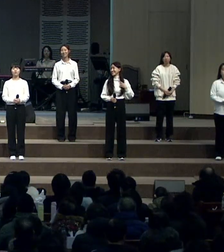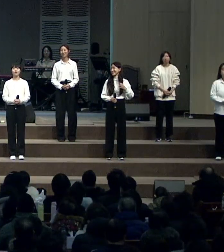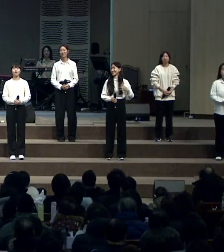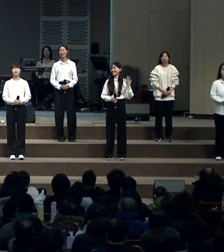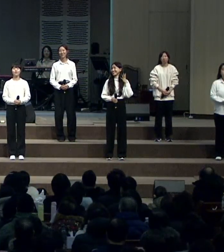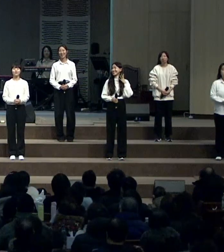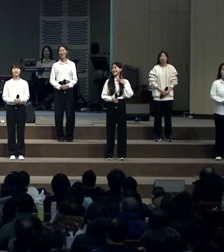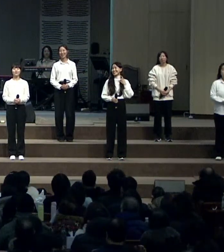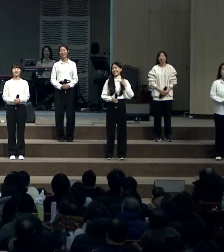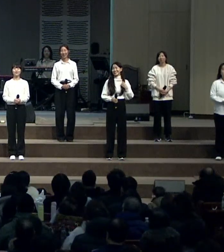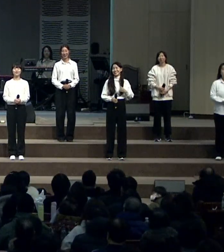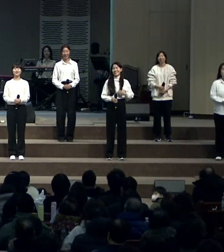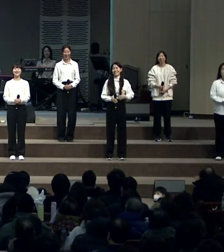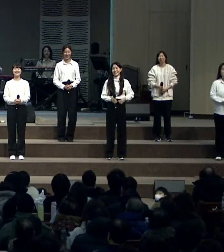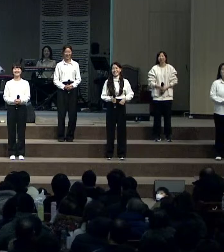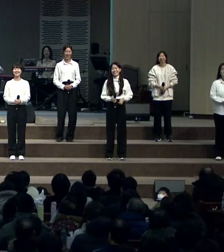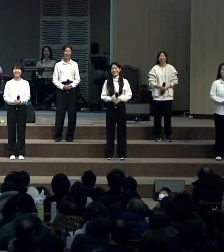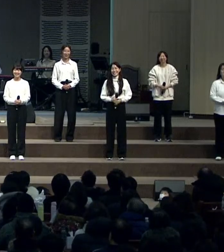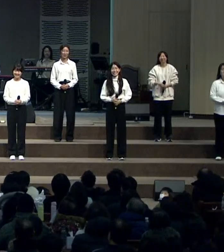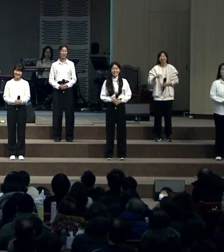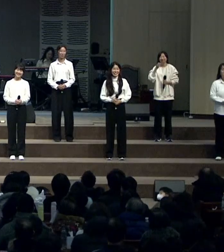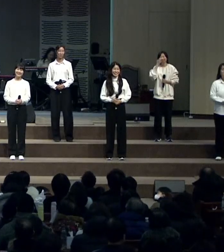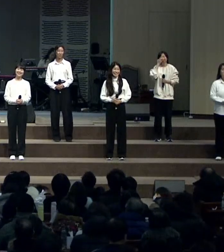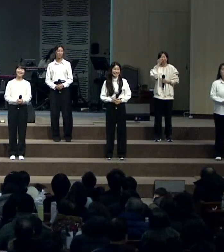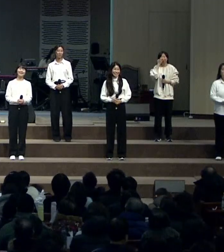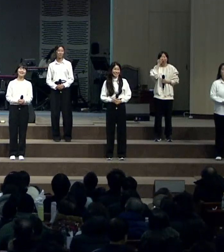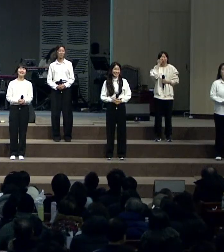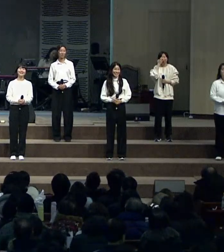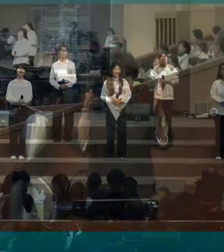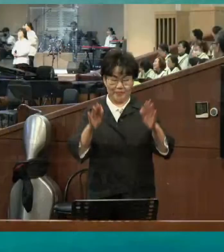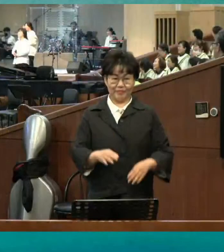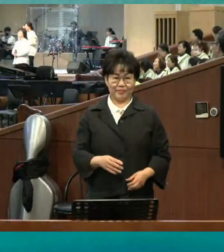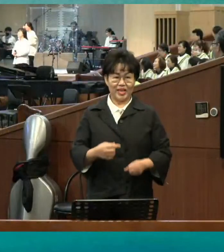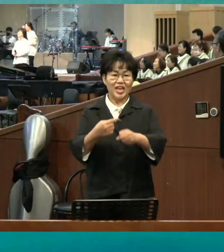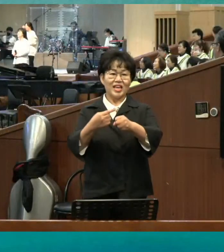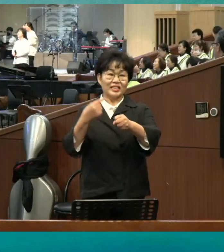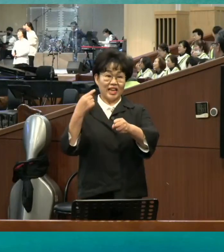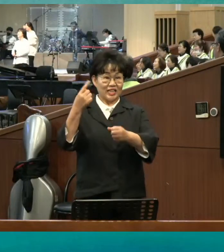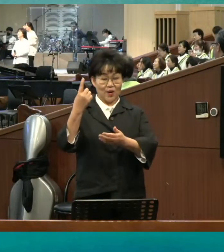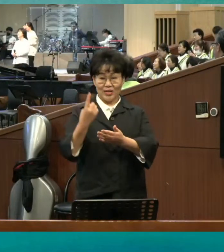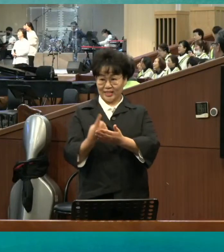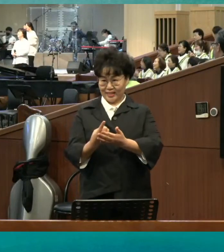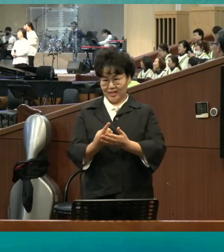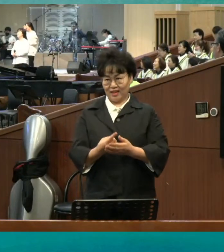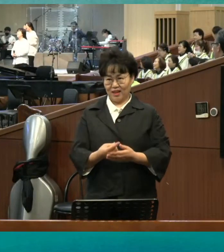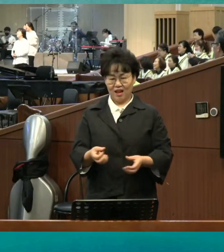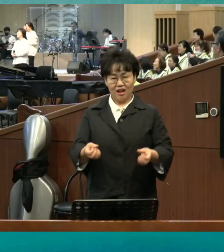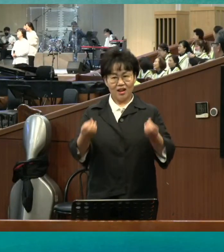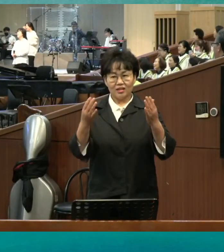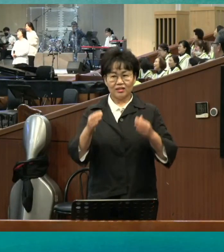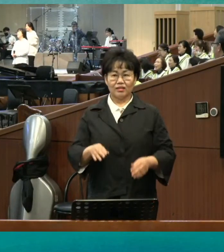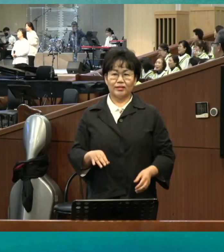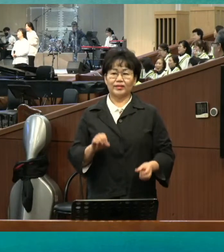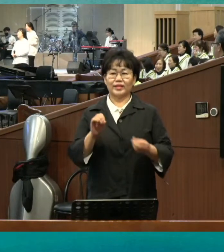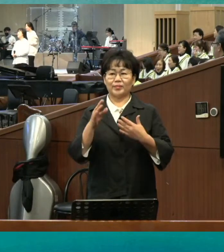안 됐었는데 여러분 1년 지났다고 잊어버리신 것 같습니다. 다시 한 번 더 인사하겠습니다. 할렐루야.